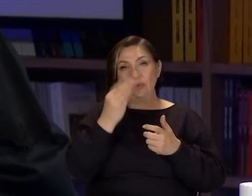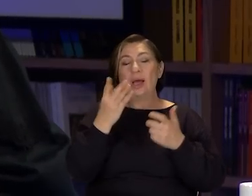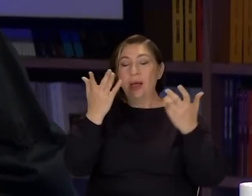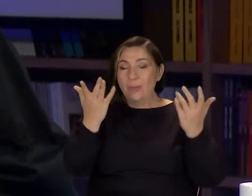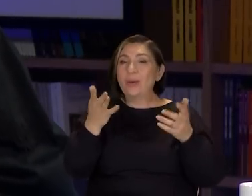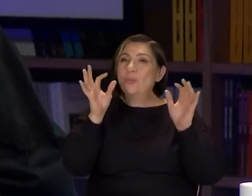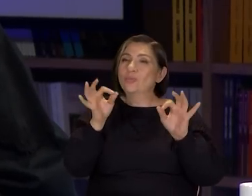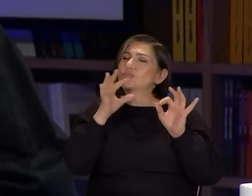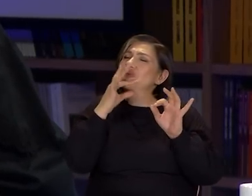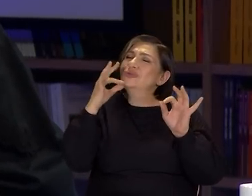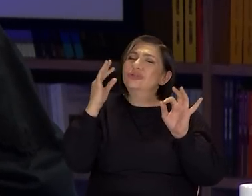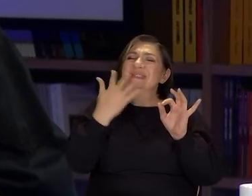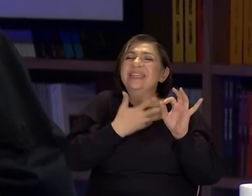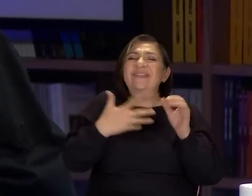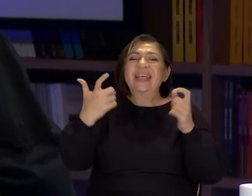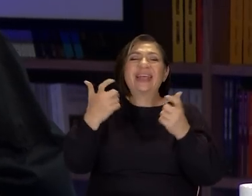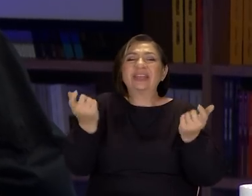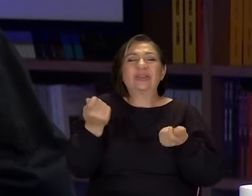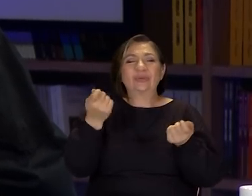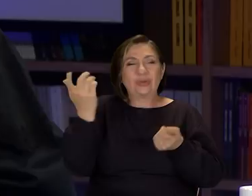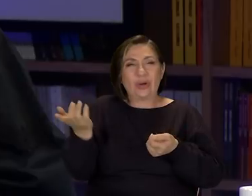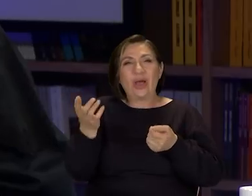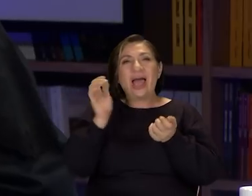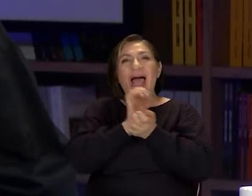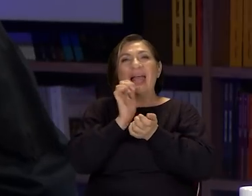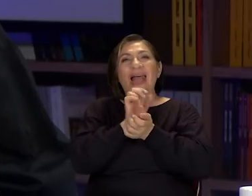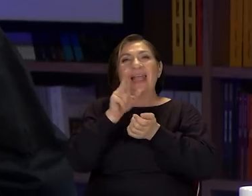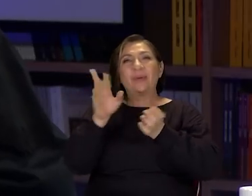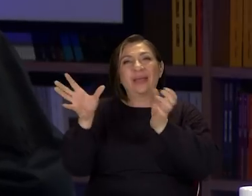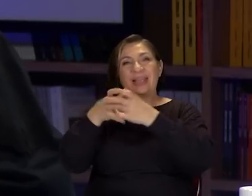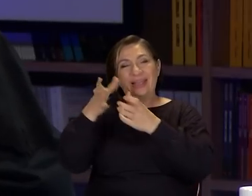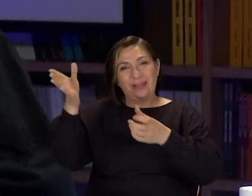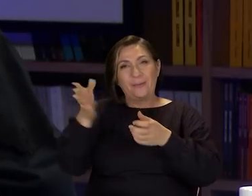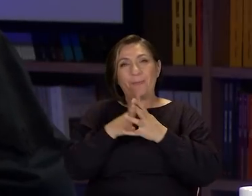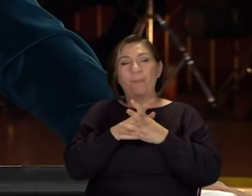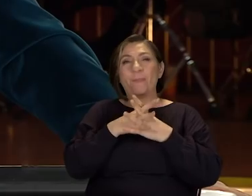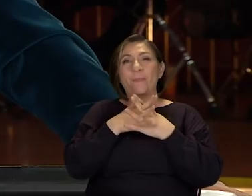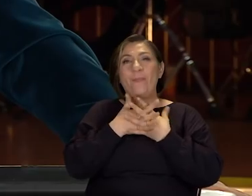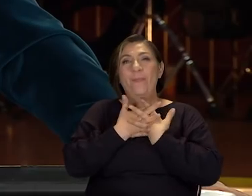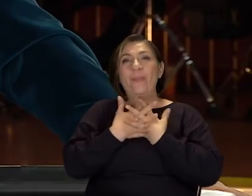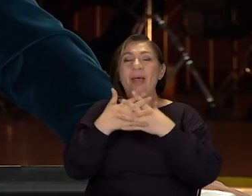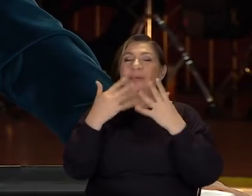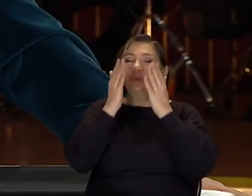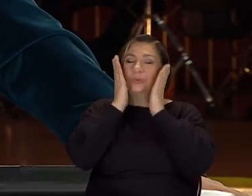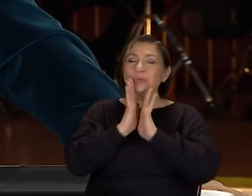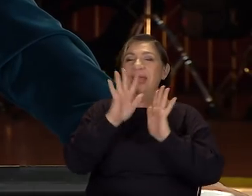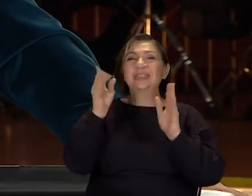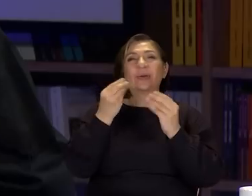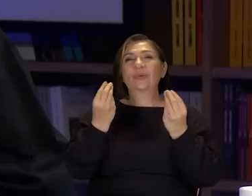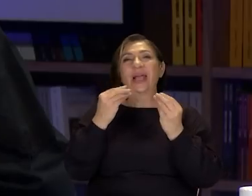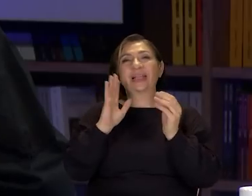Ama mutlu en azından sevdiği yerde çalışıyor. Aile gibiler zaten artık evet, orada. Evet. Ama çok şükür her şey